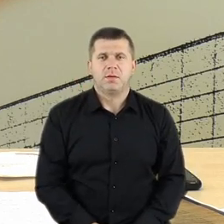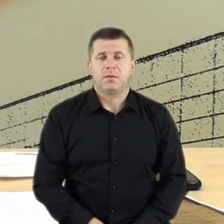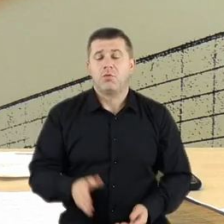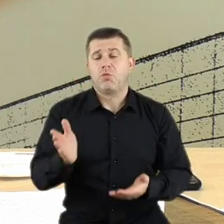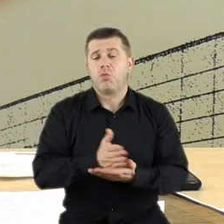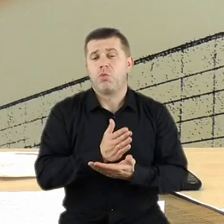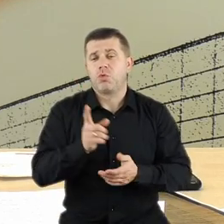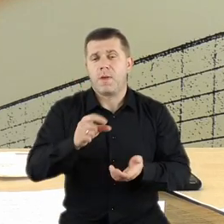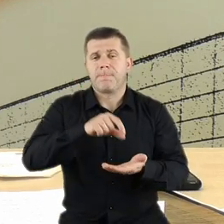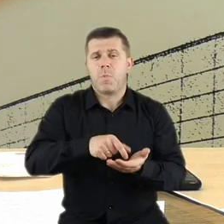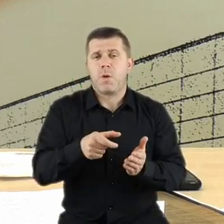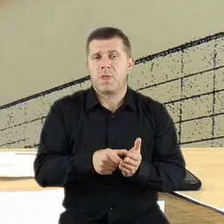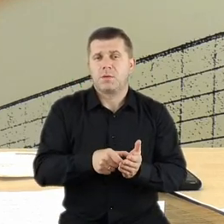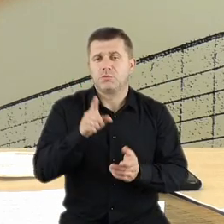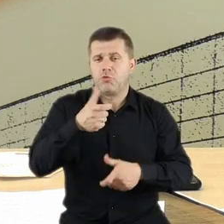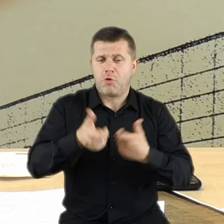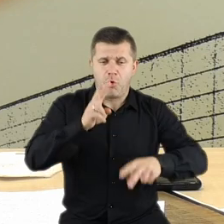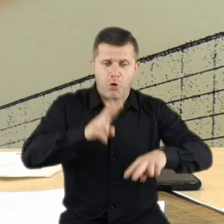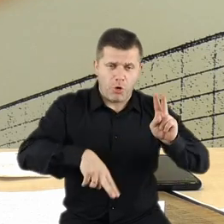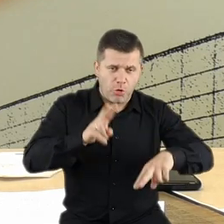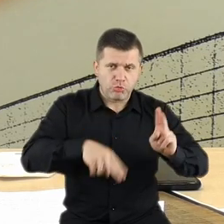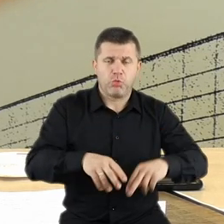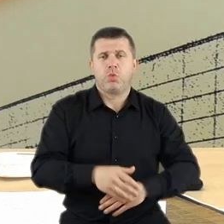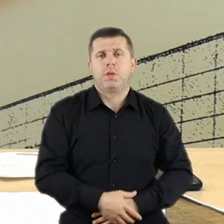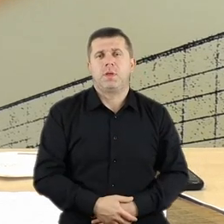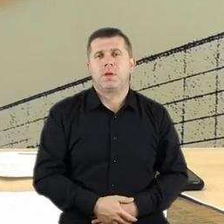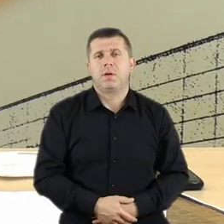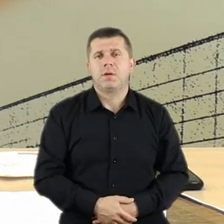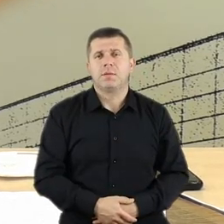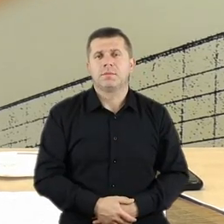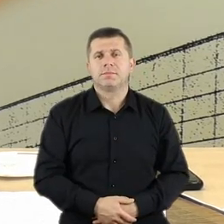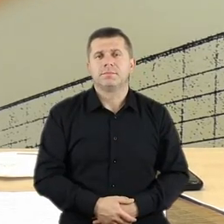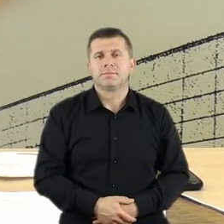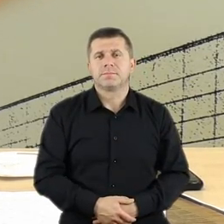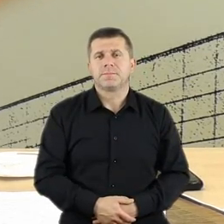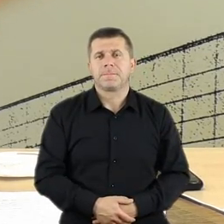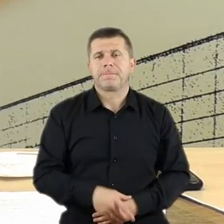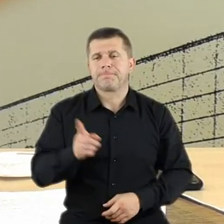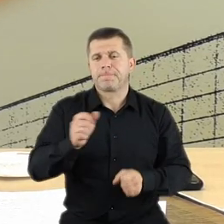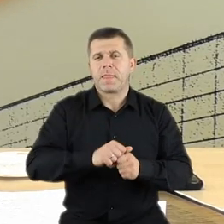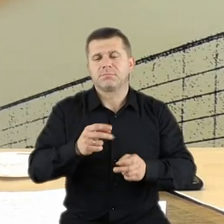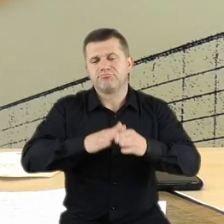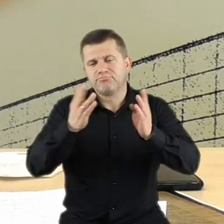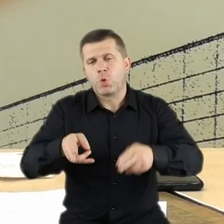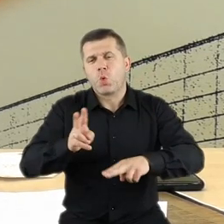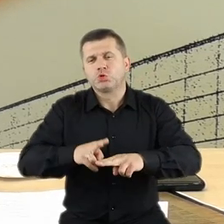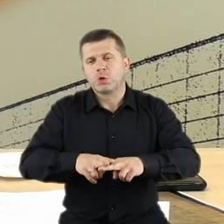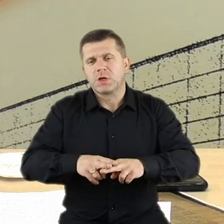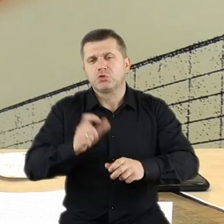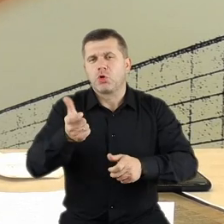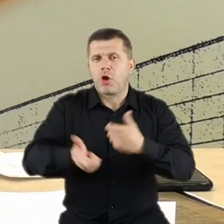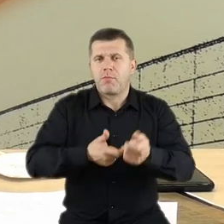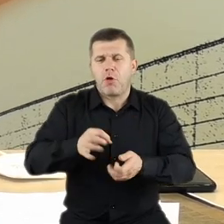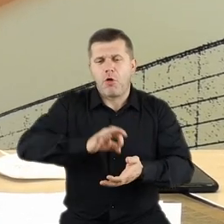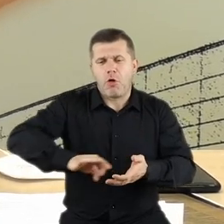Jest pomieszczenie gdzie się gotuje prawda kuchnia No to jest urządzenie kuchenka na czym się gotuje No i